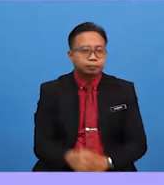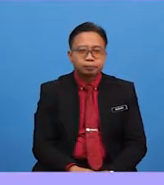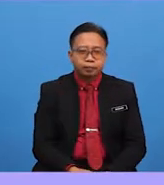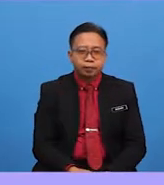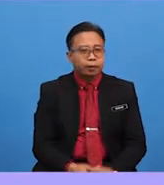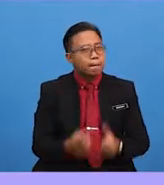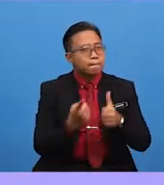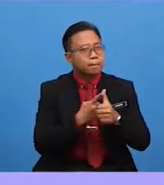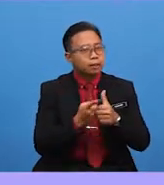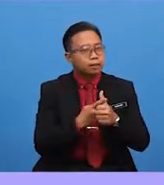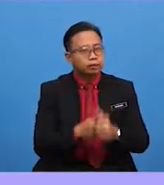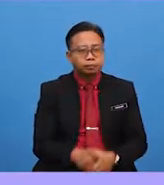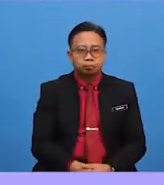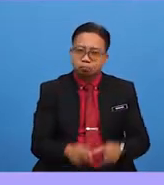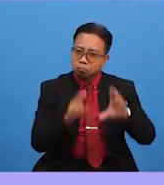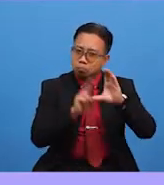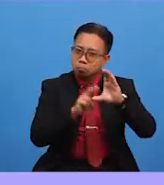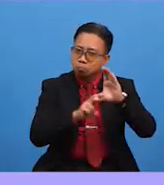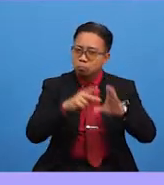yang pertama,